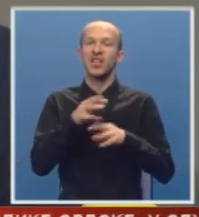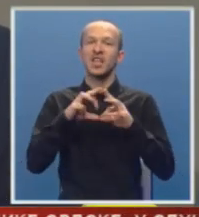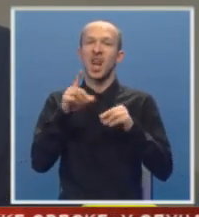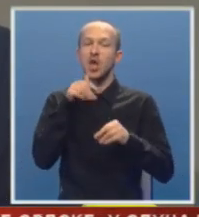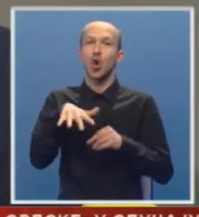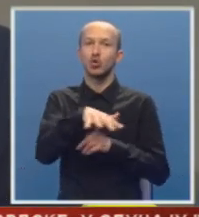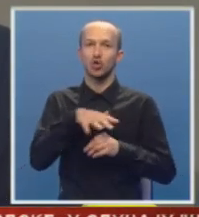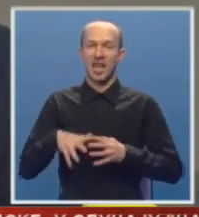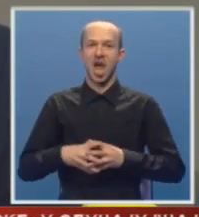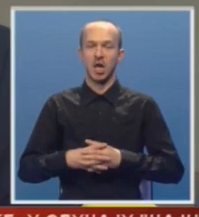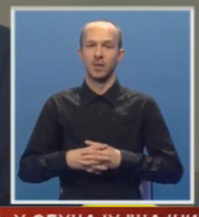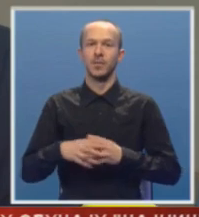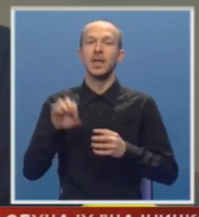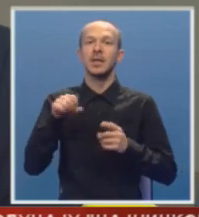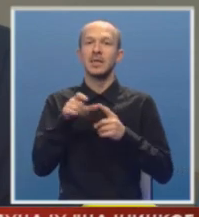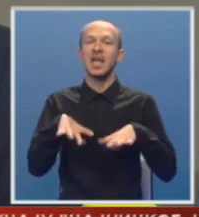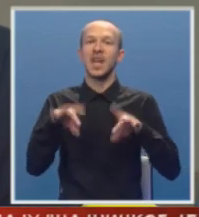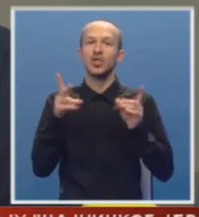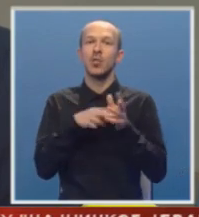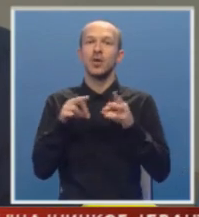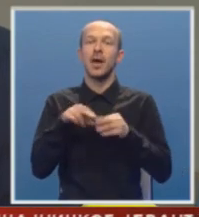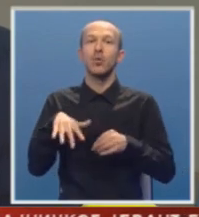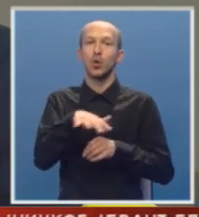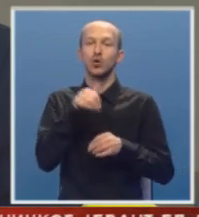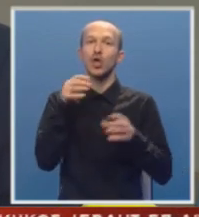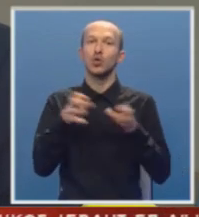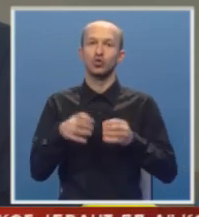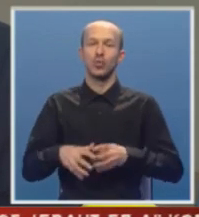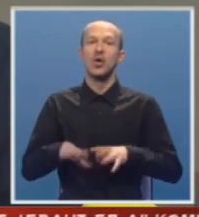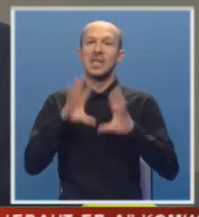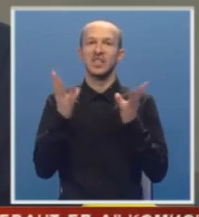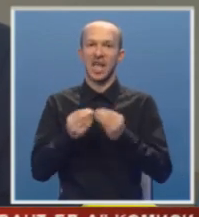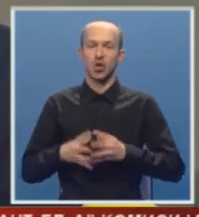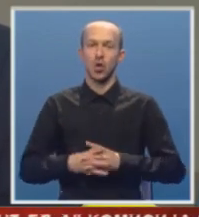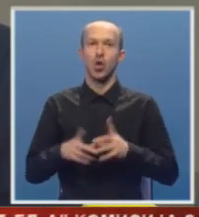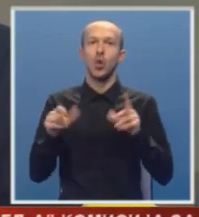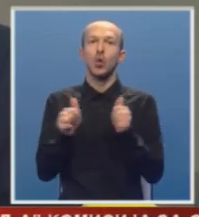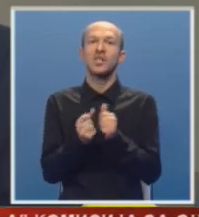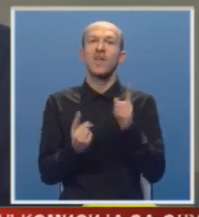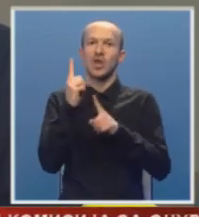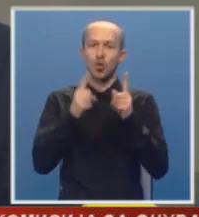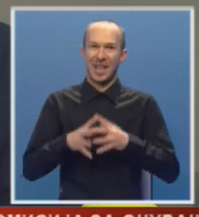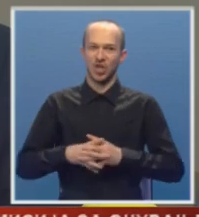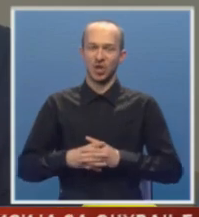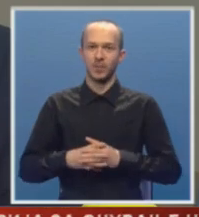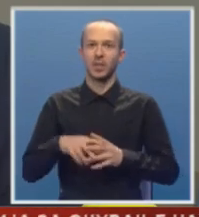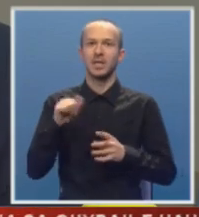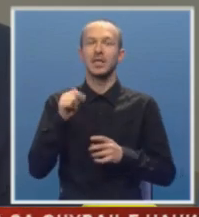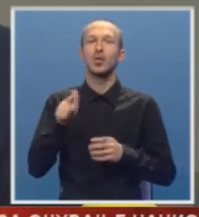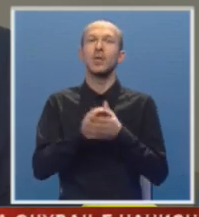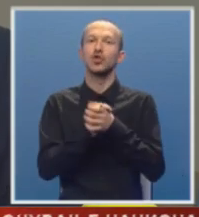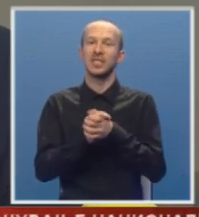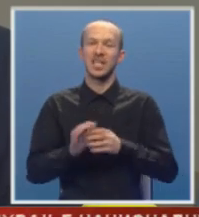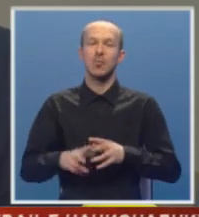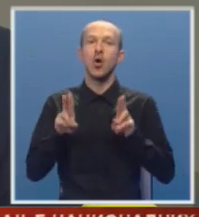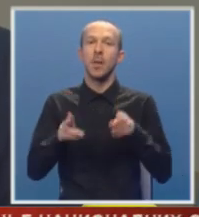i okruženja da se nađemo na tom prostoru, da se družimo i svi zajedno uz vatromet jednim drugima i